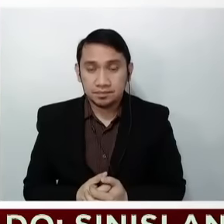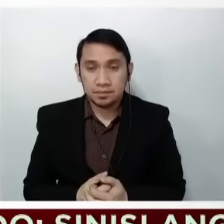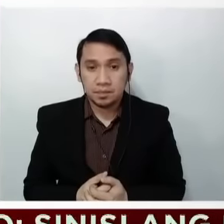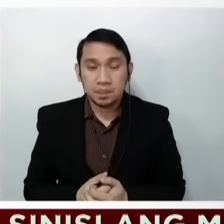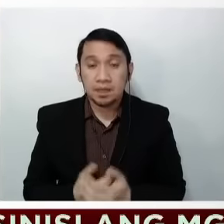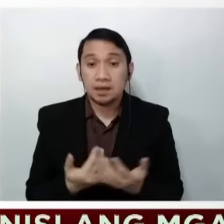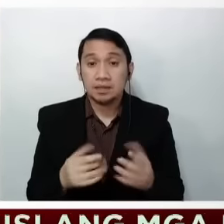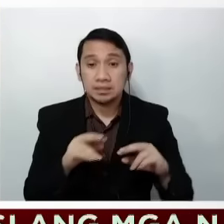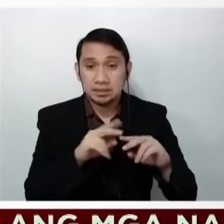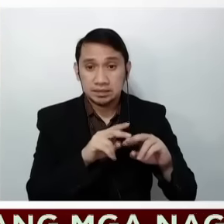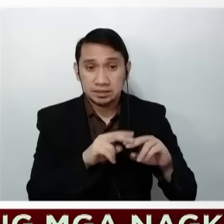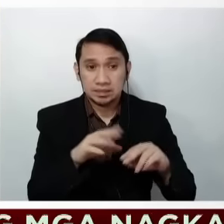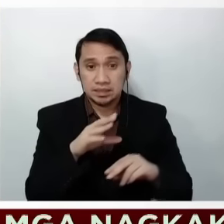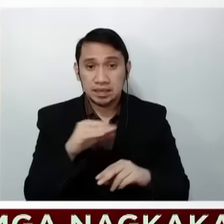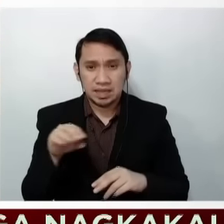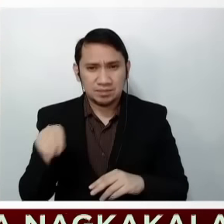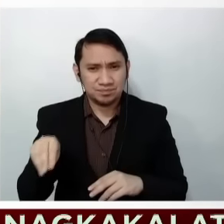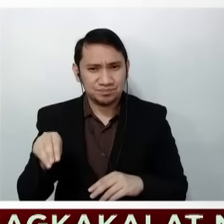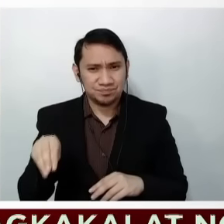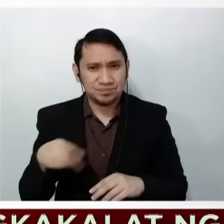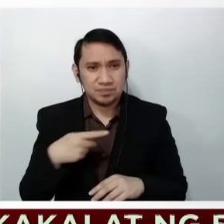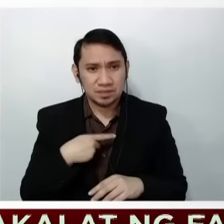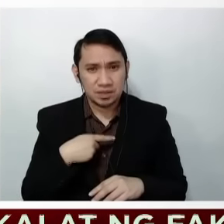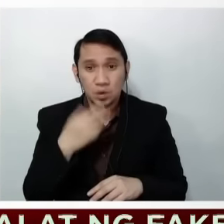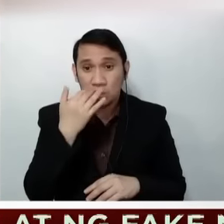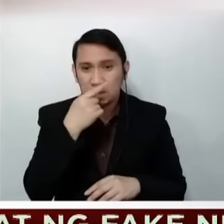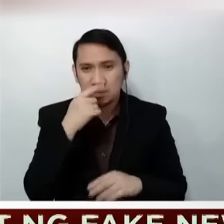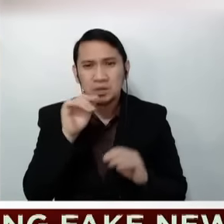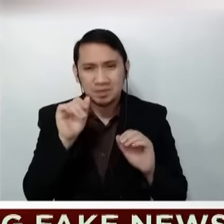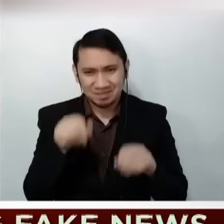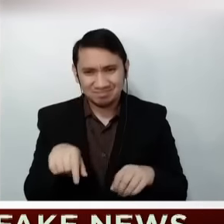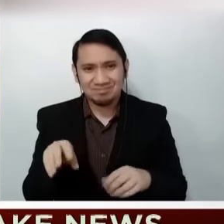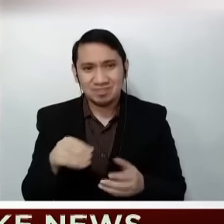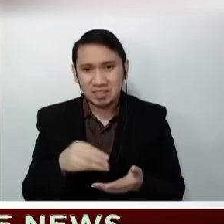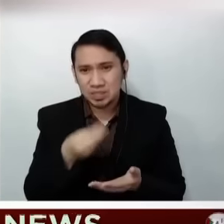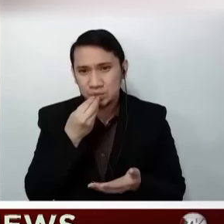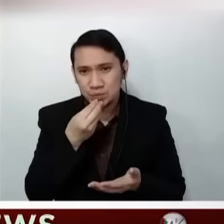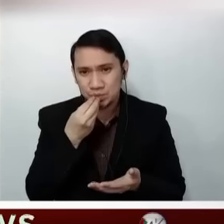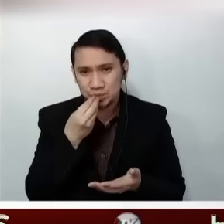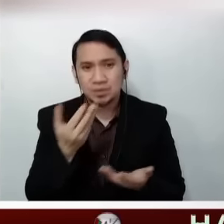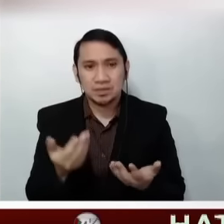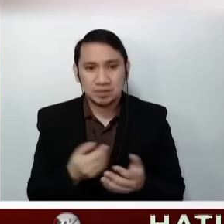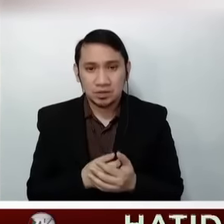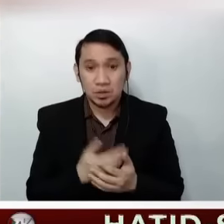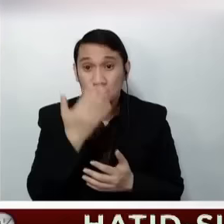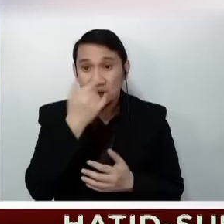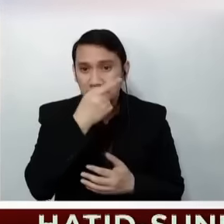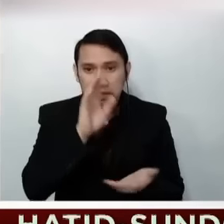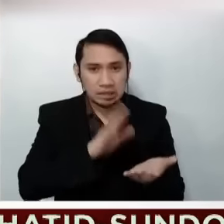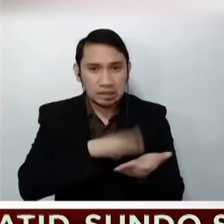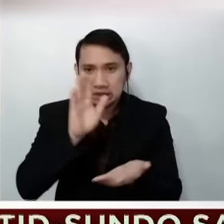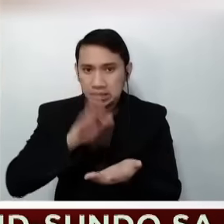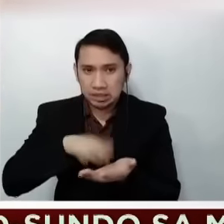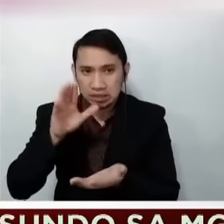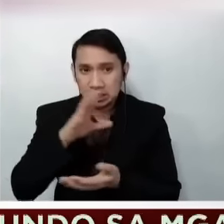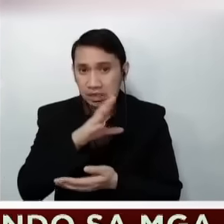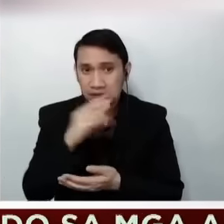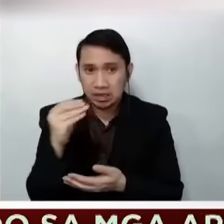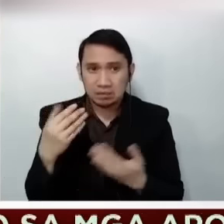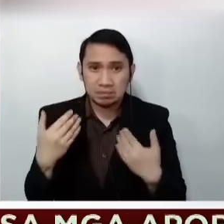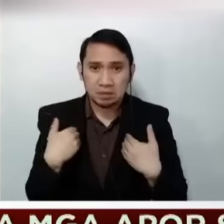Asin at bagoong na isasama sa kanin, yan lang daw kakayanin ni Aling Jingjing ngayong ECQ. Dahil mahal ang mga bilihin at nangangamag